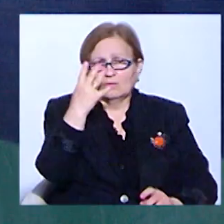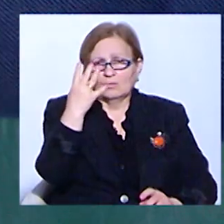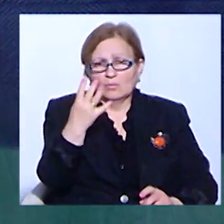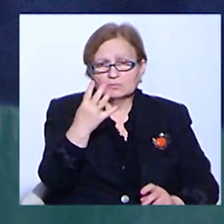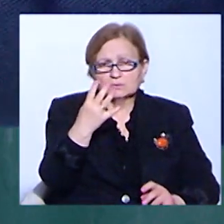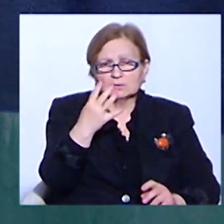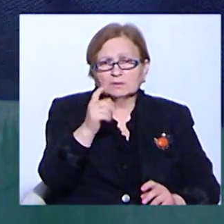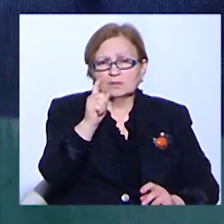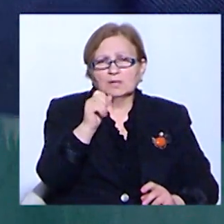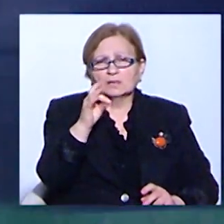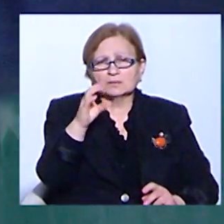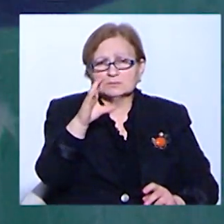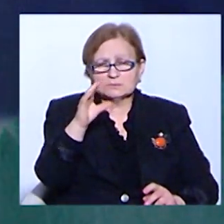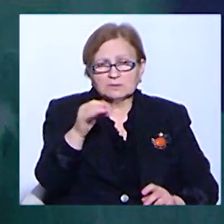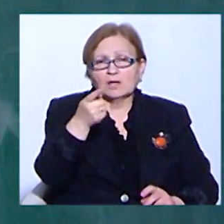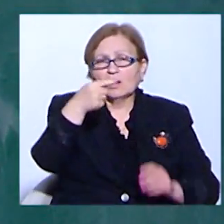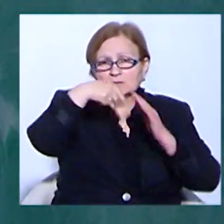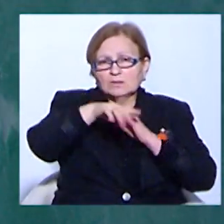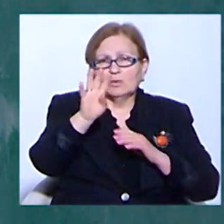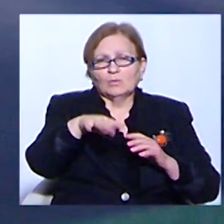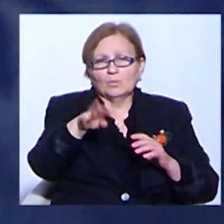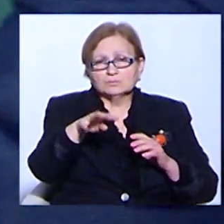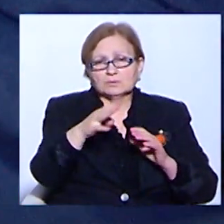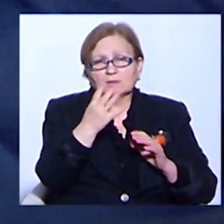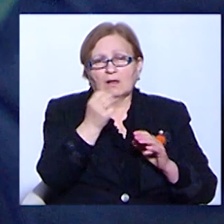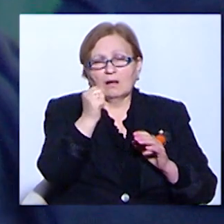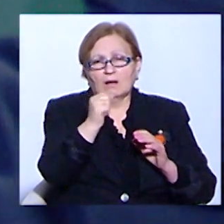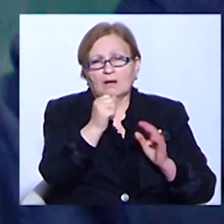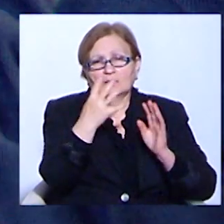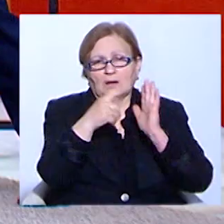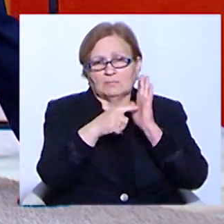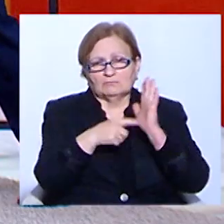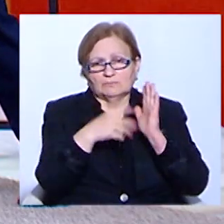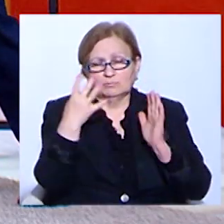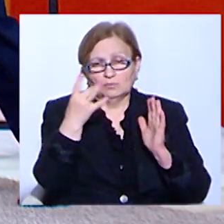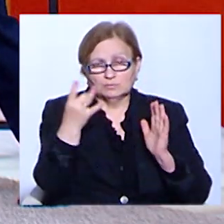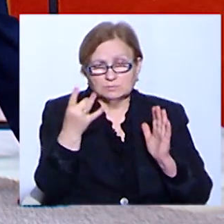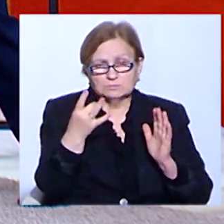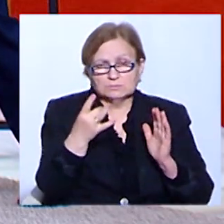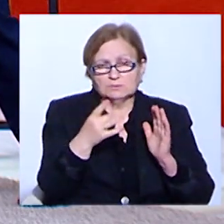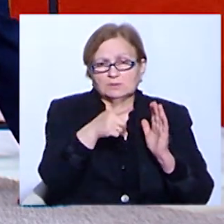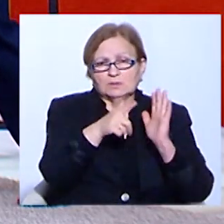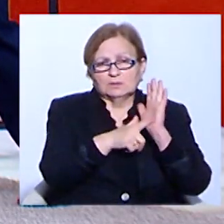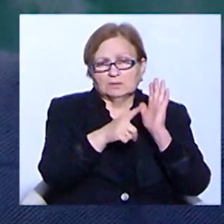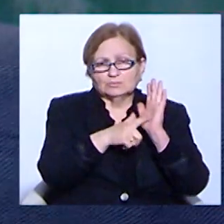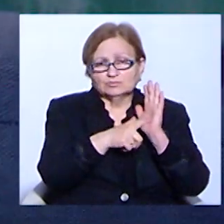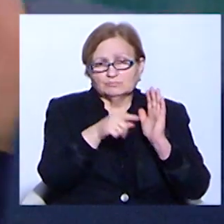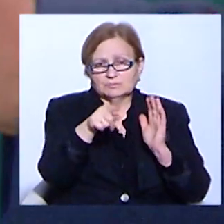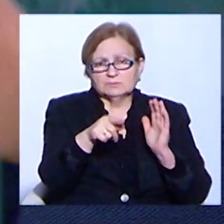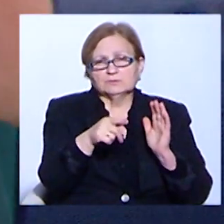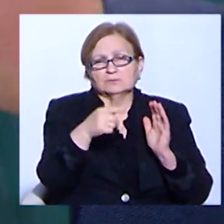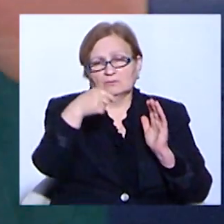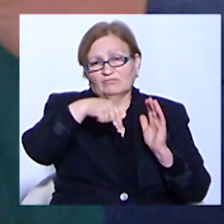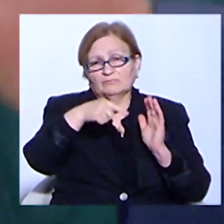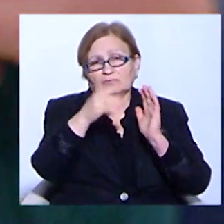ჩვენ გვაქვს 4 ჯერ ა ერთმანეთზე გამრავლებული და აქ არის 7-ია, 1 2 3 4